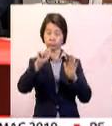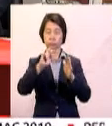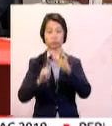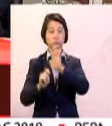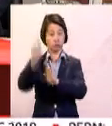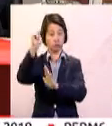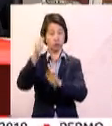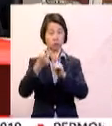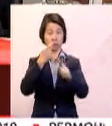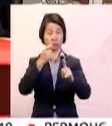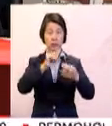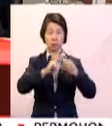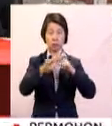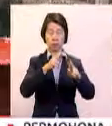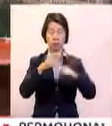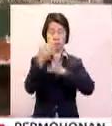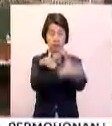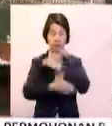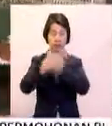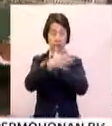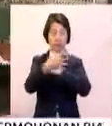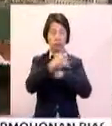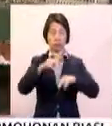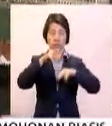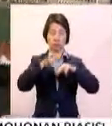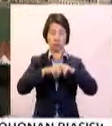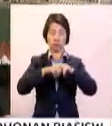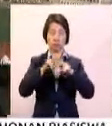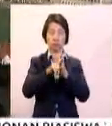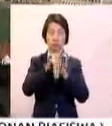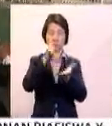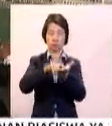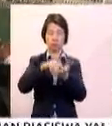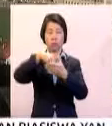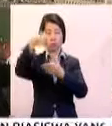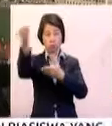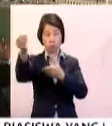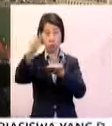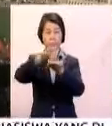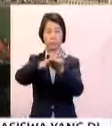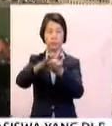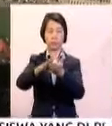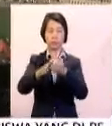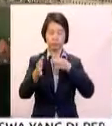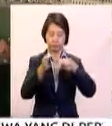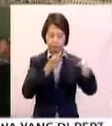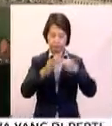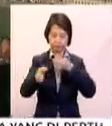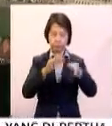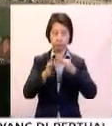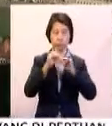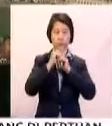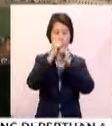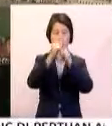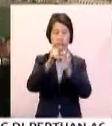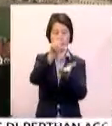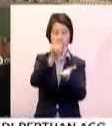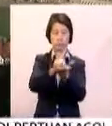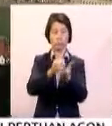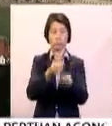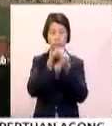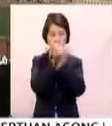daripada median Rakan setara dan kedudukan pemutang luaran bersih penjelasan menerusi satu kenyataan media